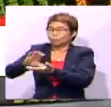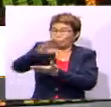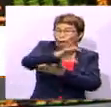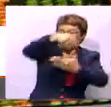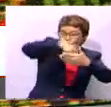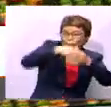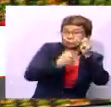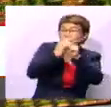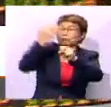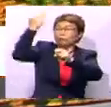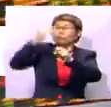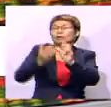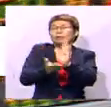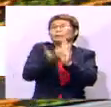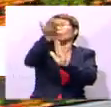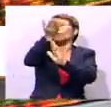tahun lalu pula mencecah